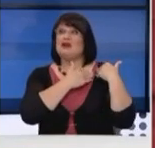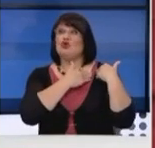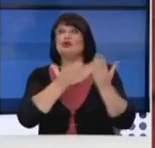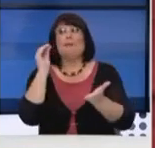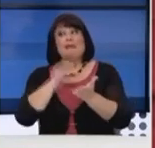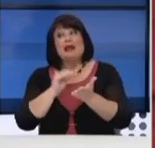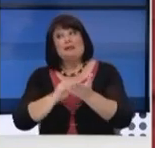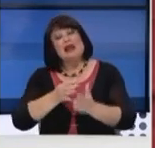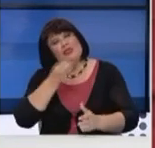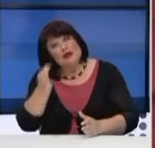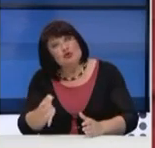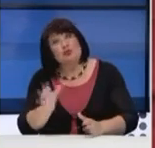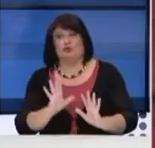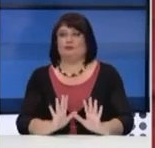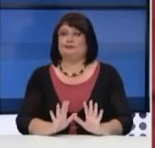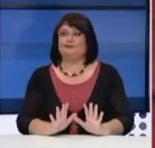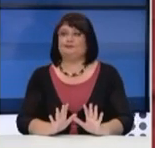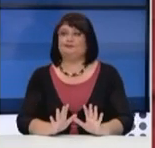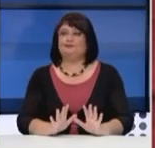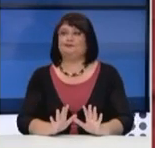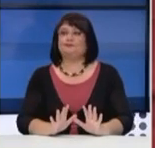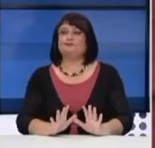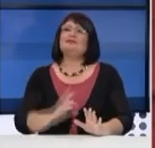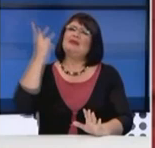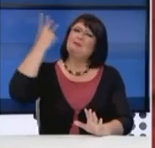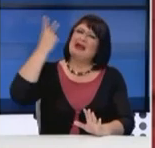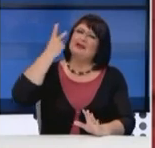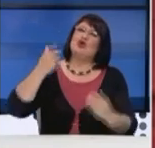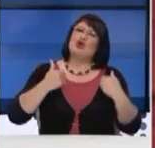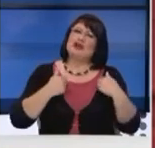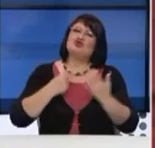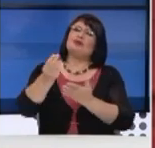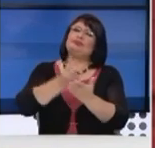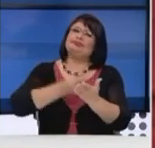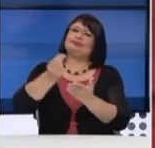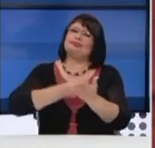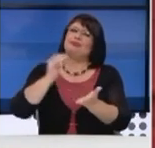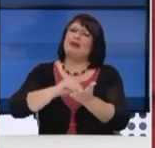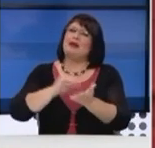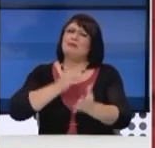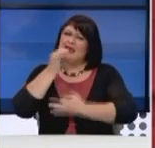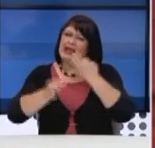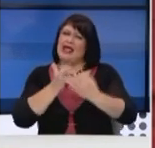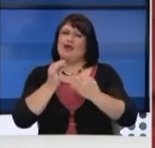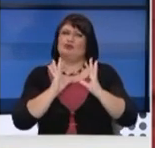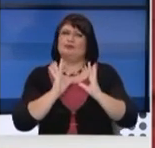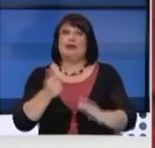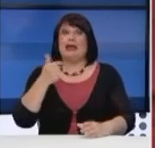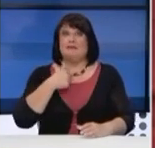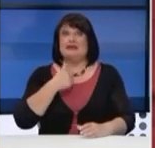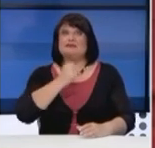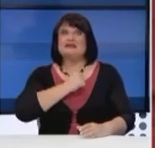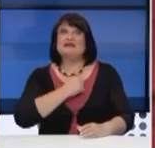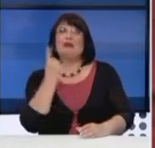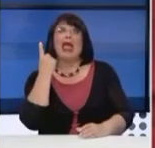Θα το πω άλλη μια φορά. Και ας με κατηγορήσετε για επανάληψη. Για μας